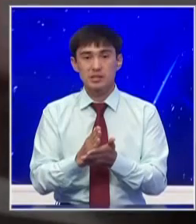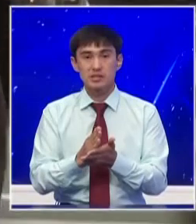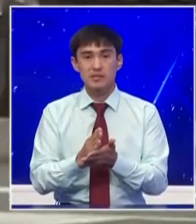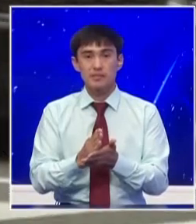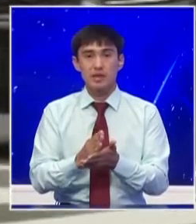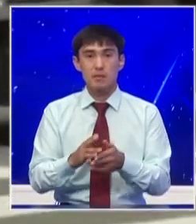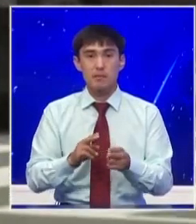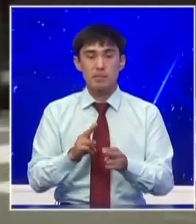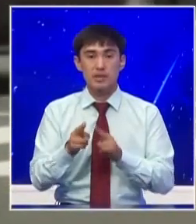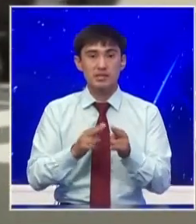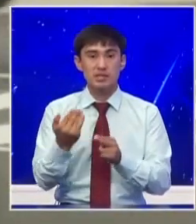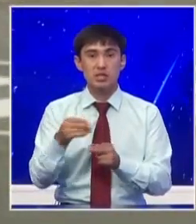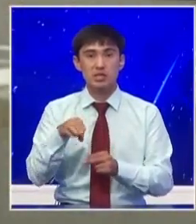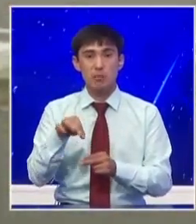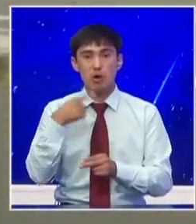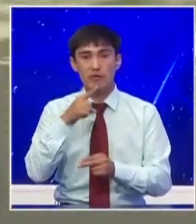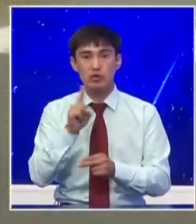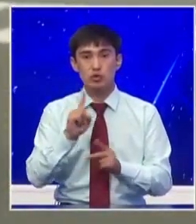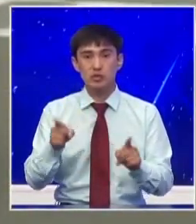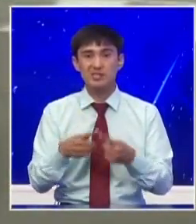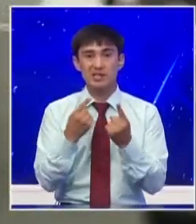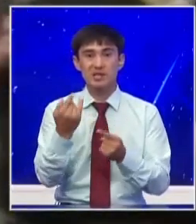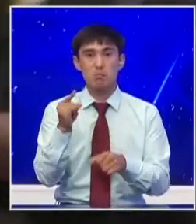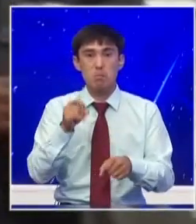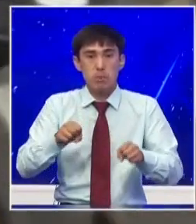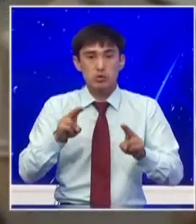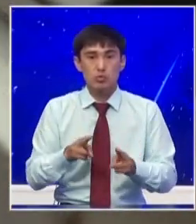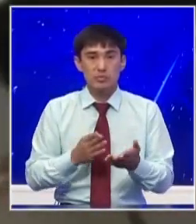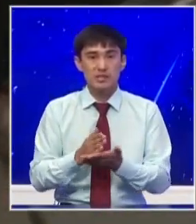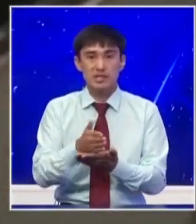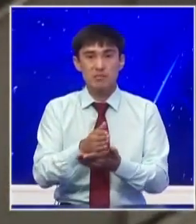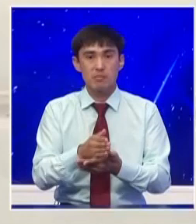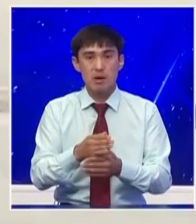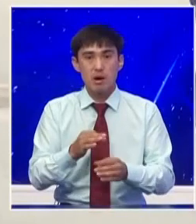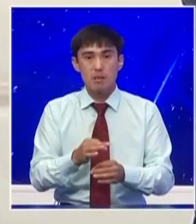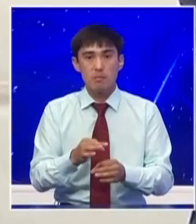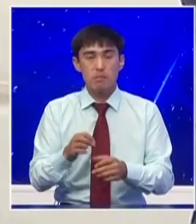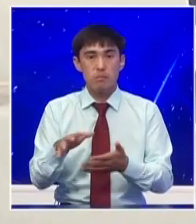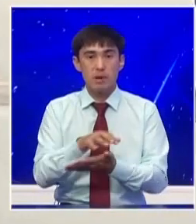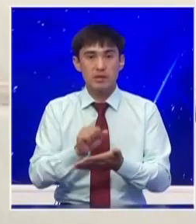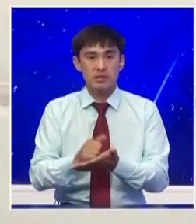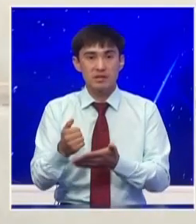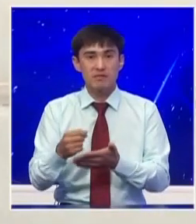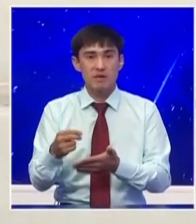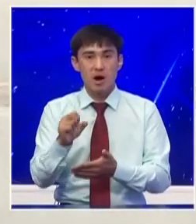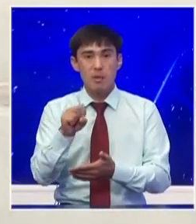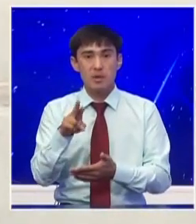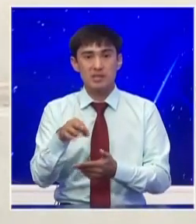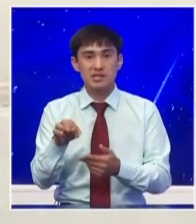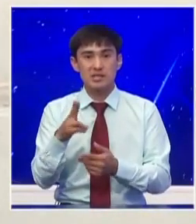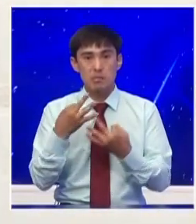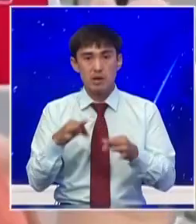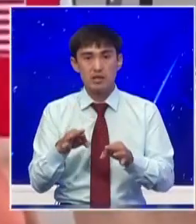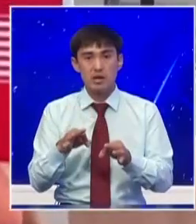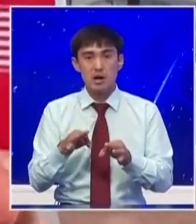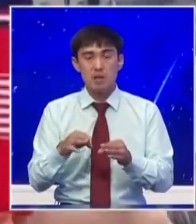остальными претензиями к Трампу говорится о создании им преступной схемы, подрыве основ американской демократии, попытке срыва